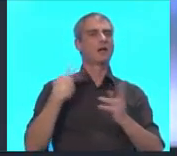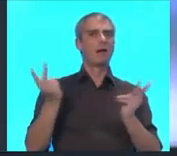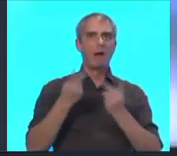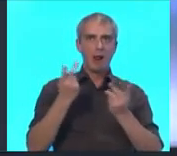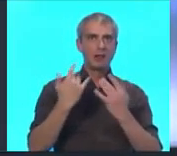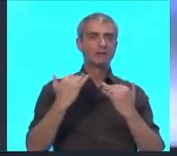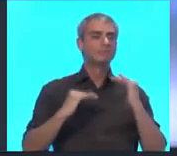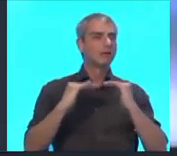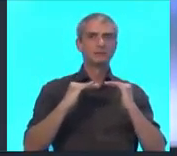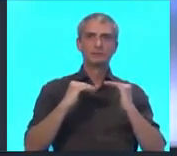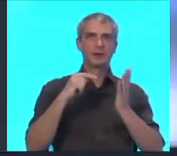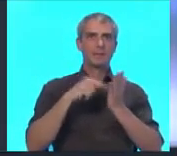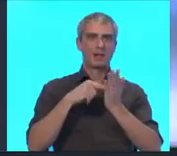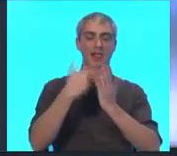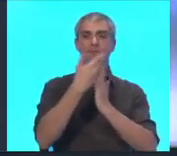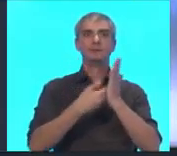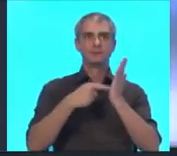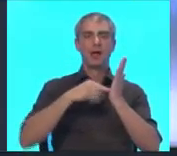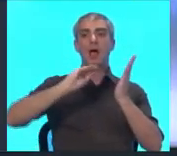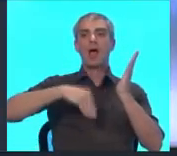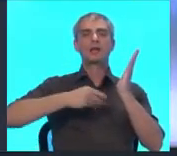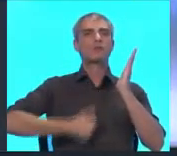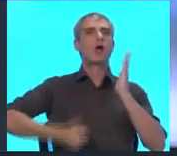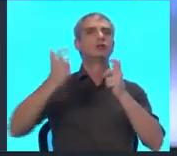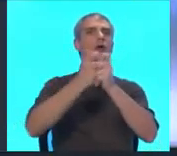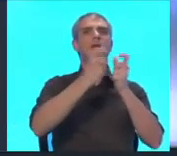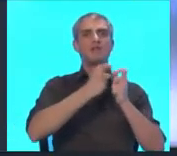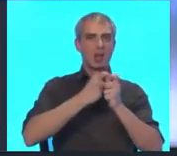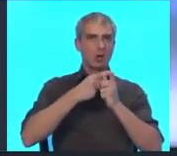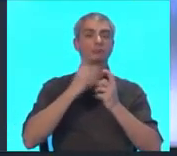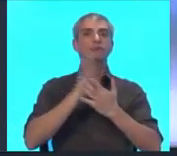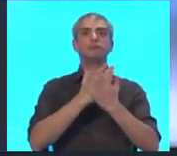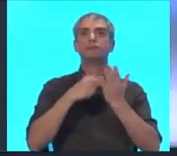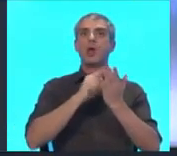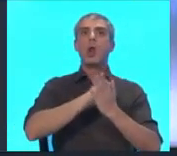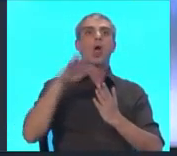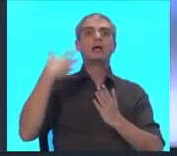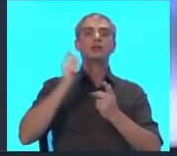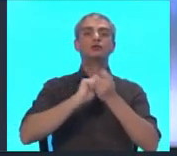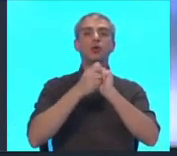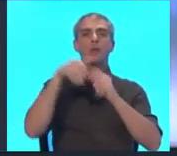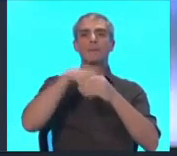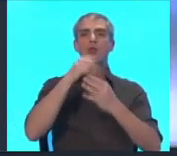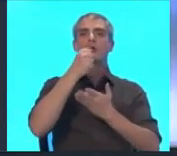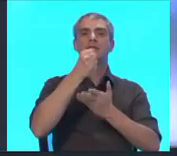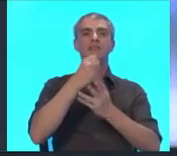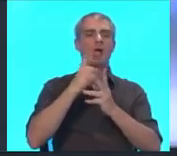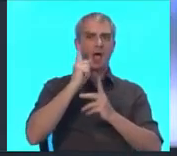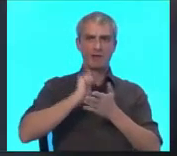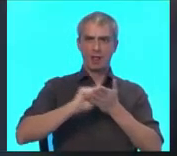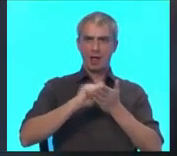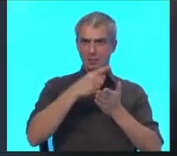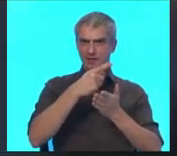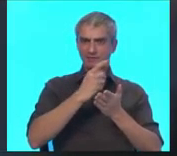יחסית, לאור המסמך שעליו חתמו ראשי המפלגות, מסמך שקובע כי לא יהיו שינויים בתקציב, אלא שכתבנו בכנסת זאב